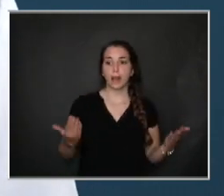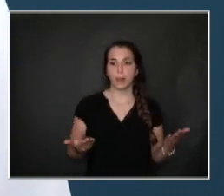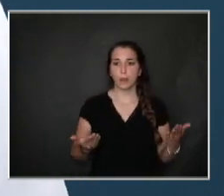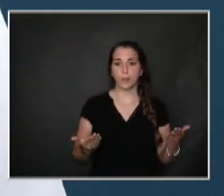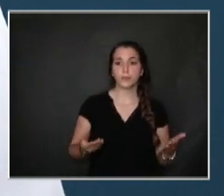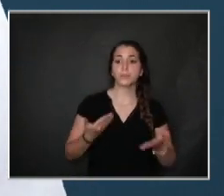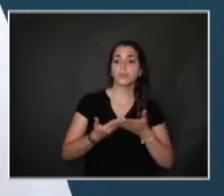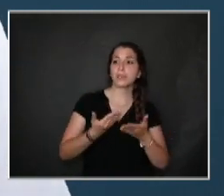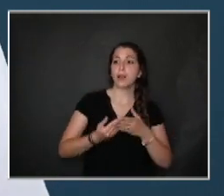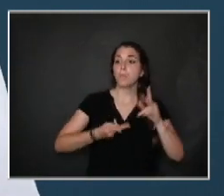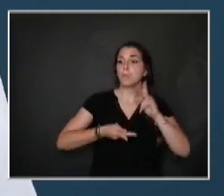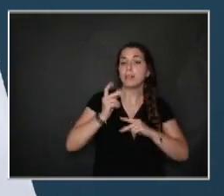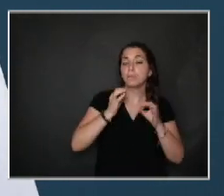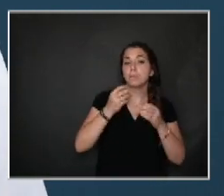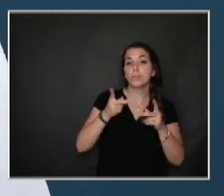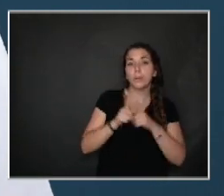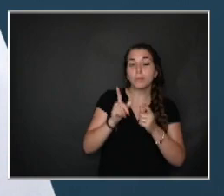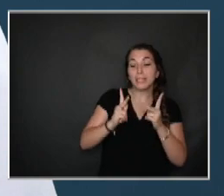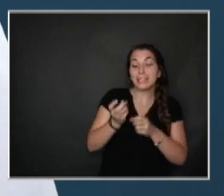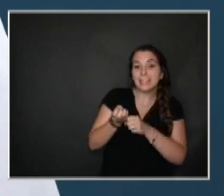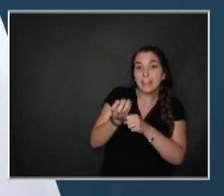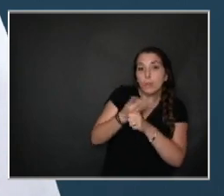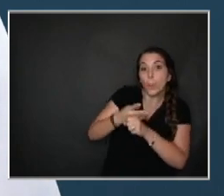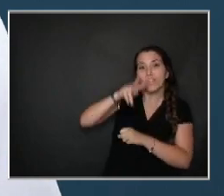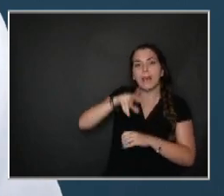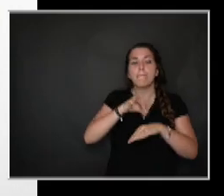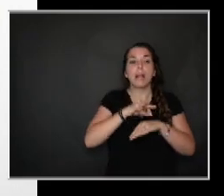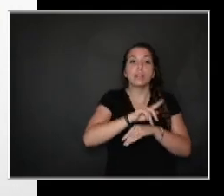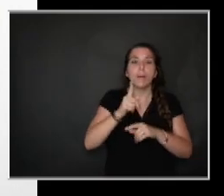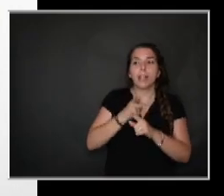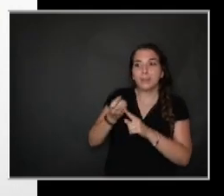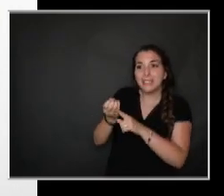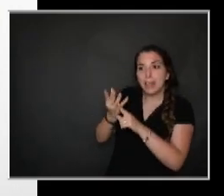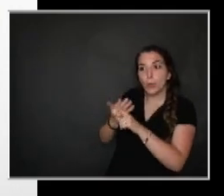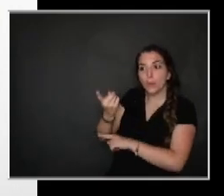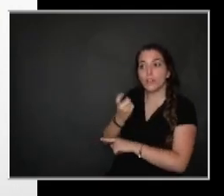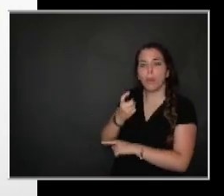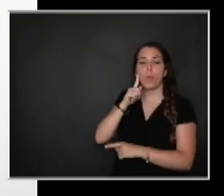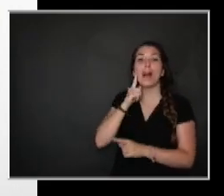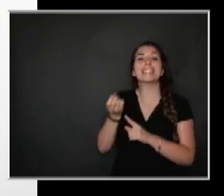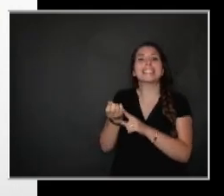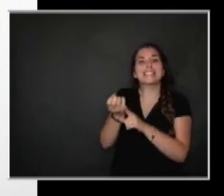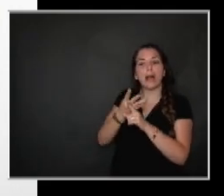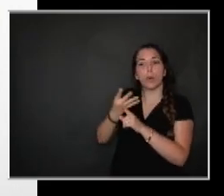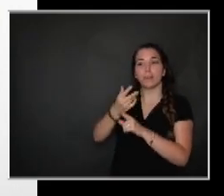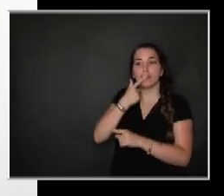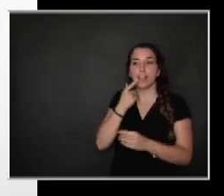peut-être plus un symptôme qu'une véritable maladie, ou même un syndrome, c'est-à-dire